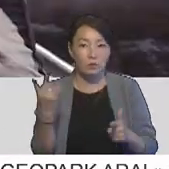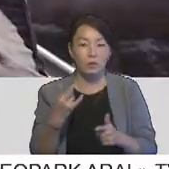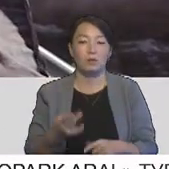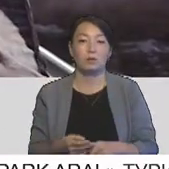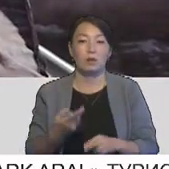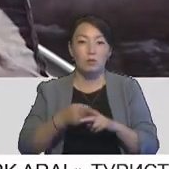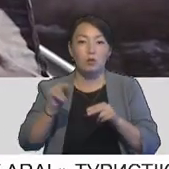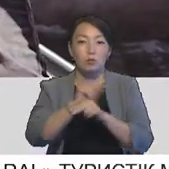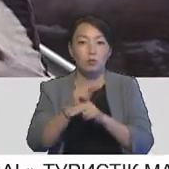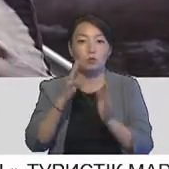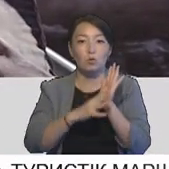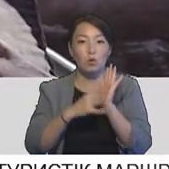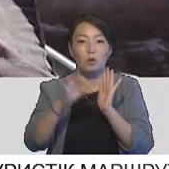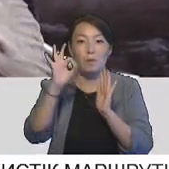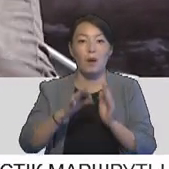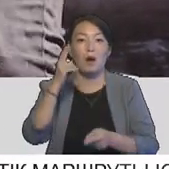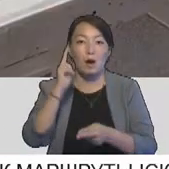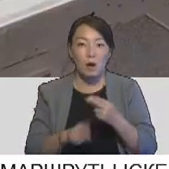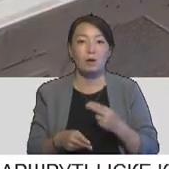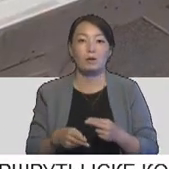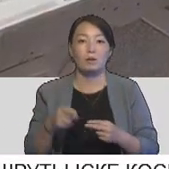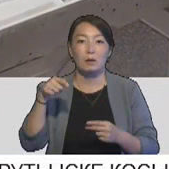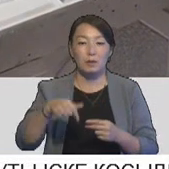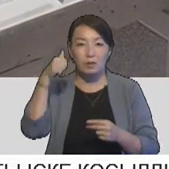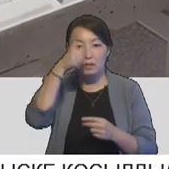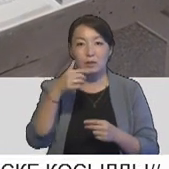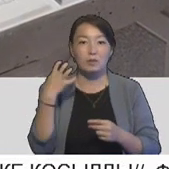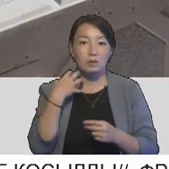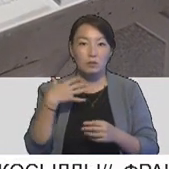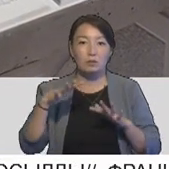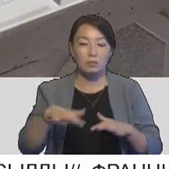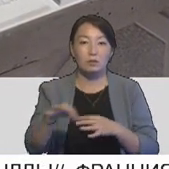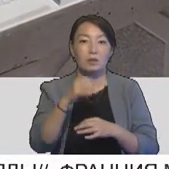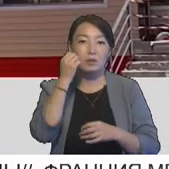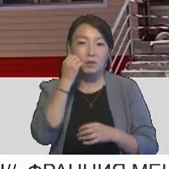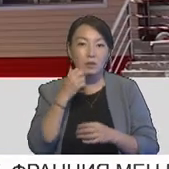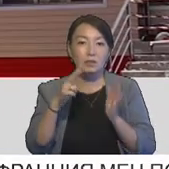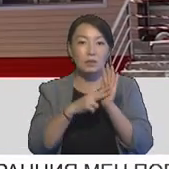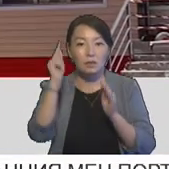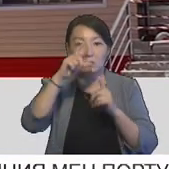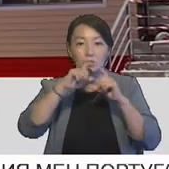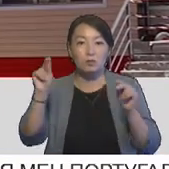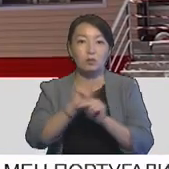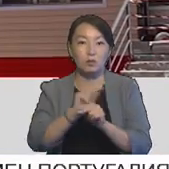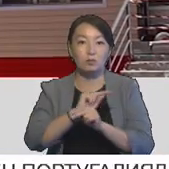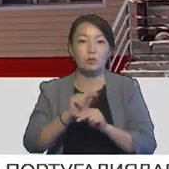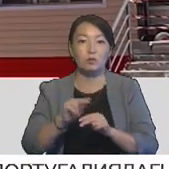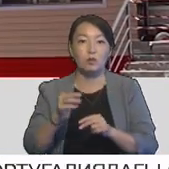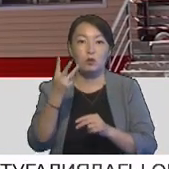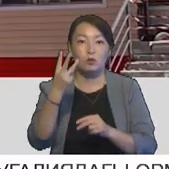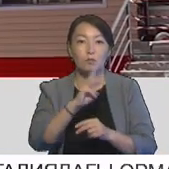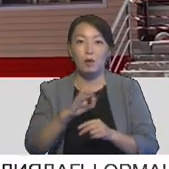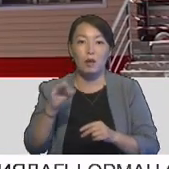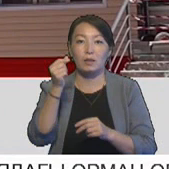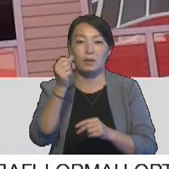ошағында жөндеу жұмыстарының 90% аяқталған. Айта кетейік, биыл Сыр өңірінде осындай көнерген 8 мектепті күрделі жөндеу жұмыстарына 3